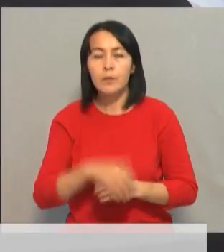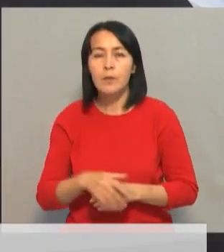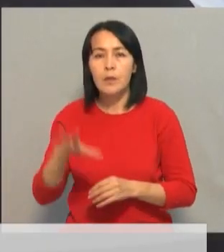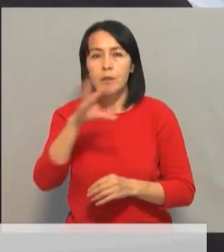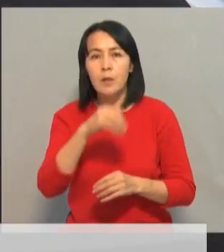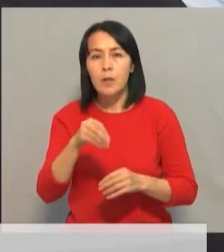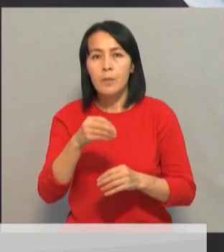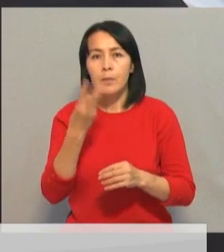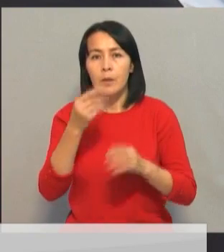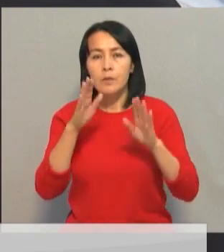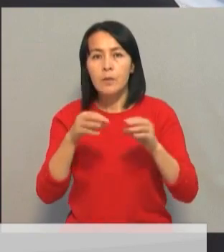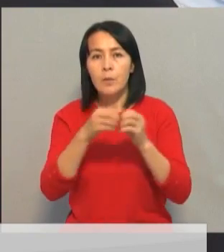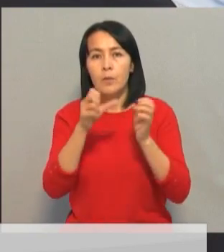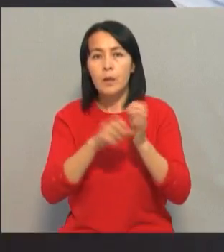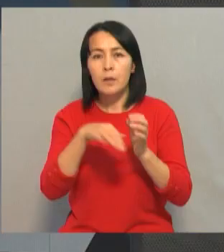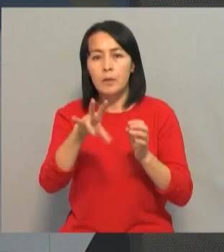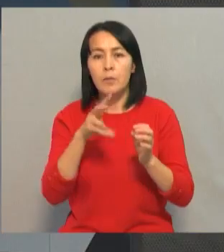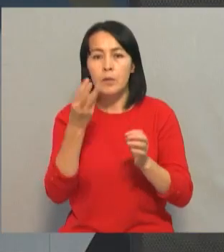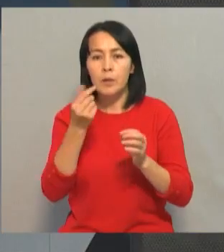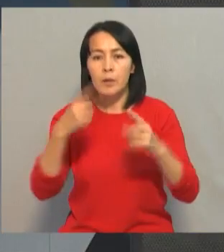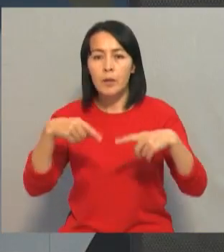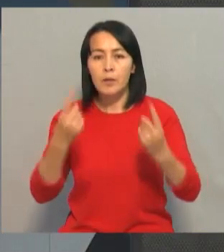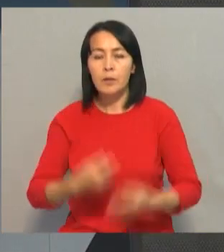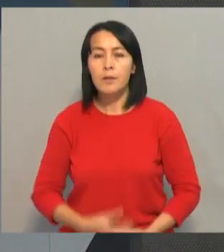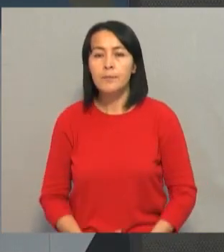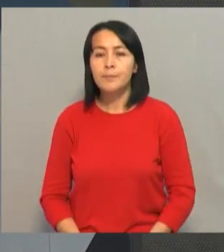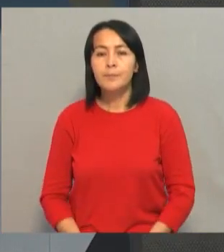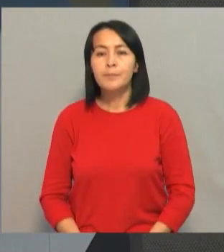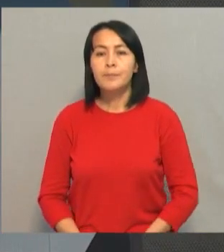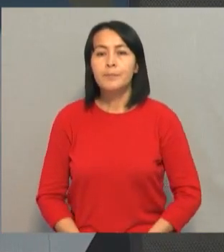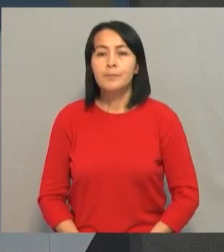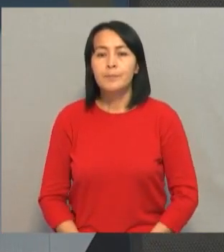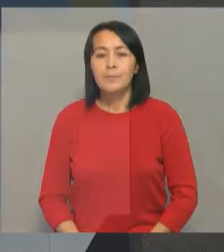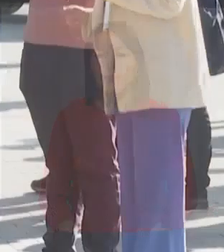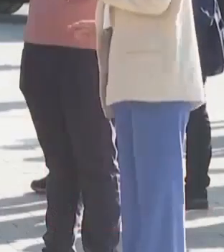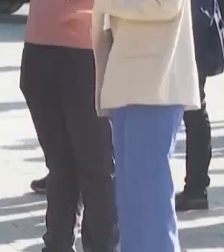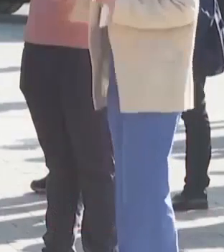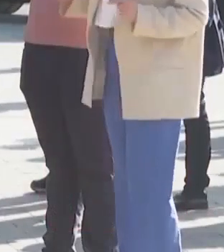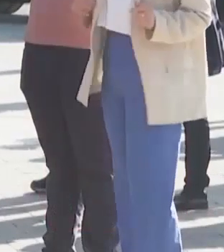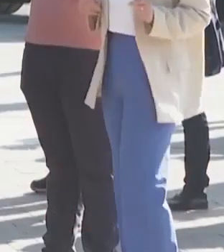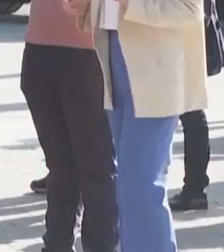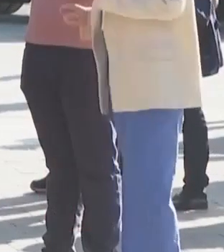Жалпы жүлде қоры 16 миллион теңгені құрайды. Гүлсанат Қалмырзағызы, Әли Мәлік, Ербол Мақашев, жаңалықтар.